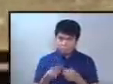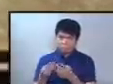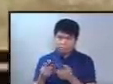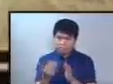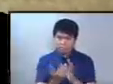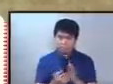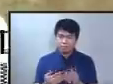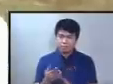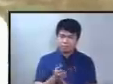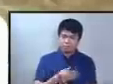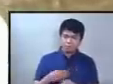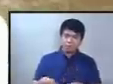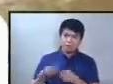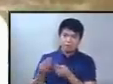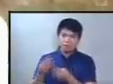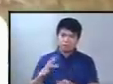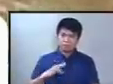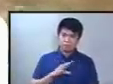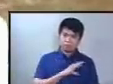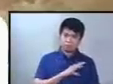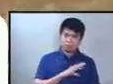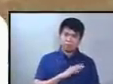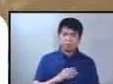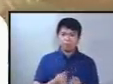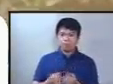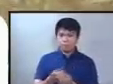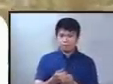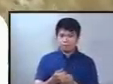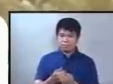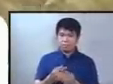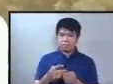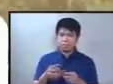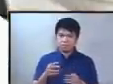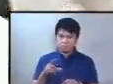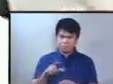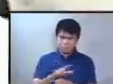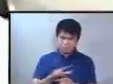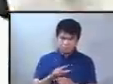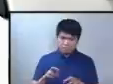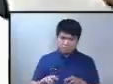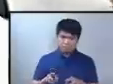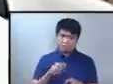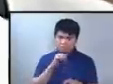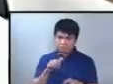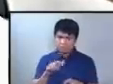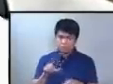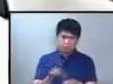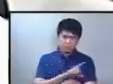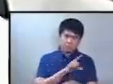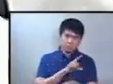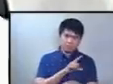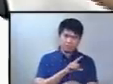ang budget sa Senado. Pag local roads, walang station limits dahil ang mga local roads naman natin hindi naman masyadong mahaba.